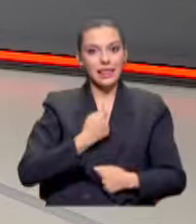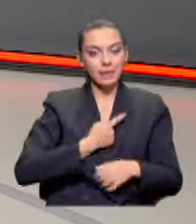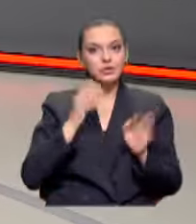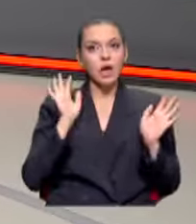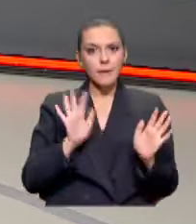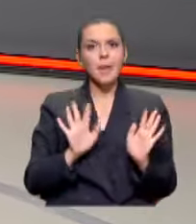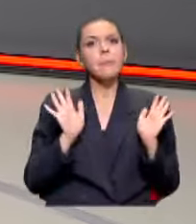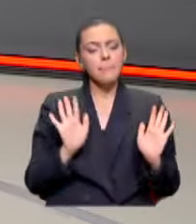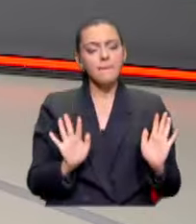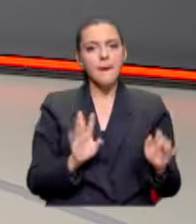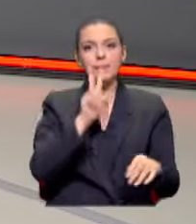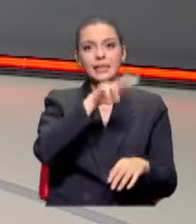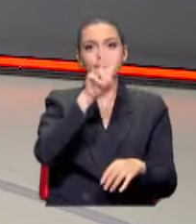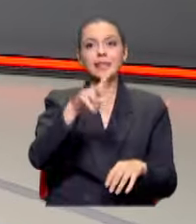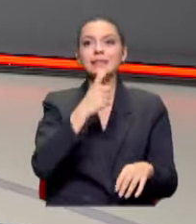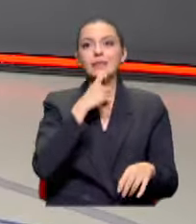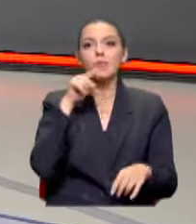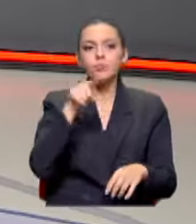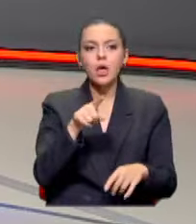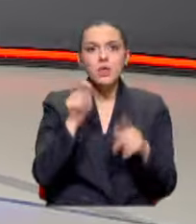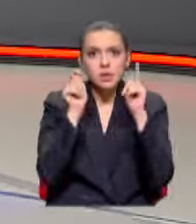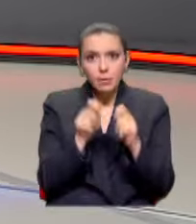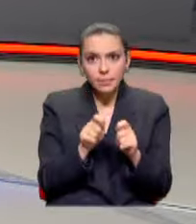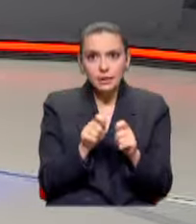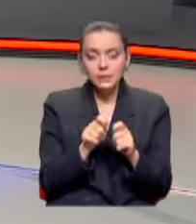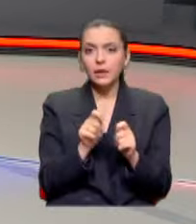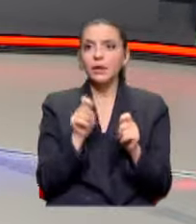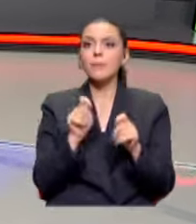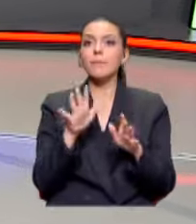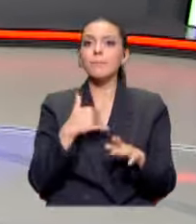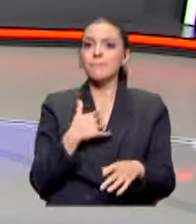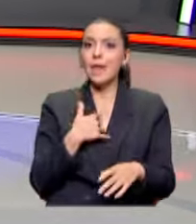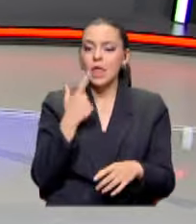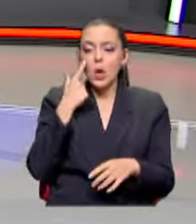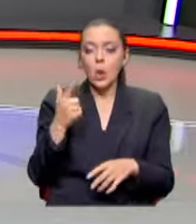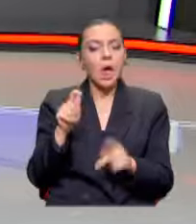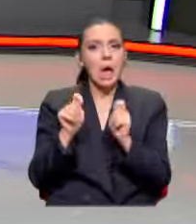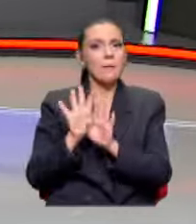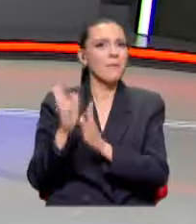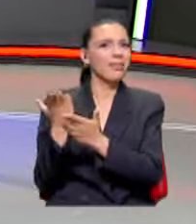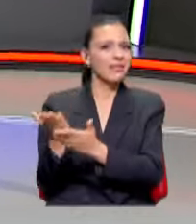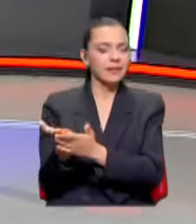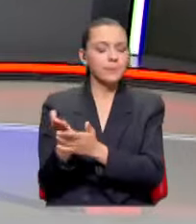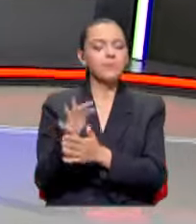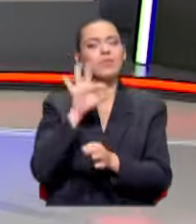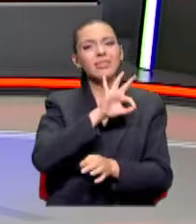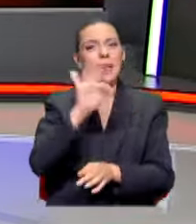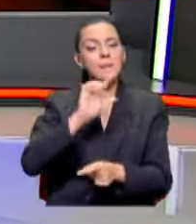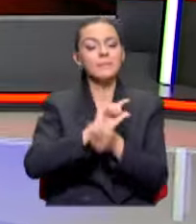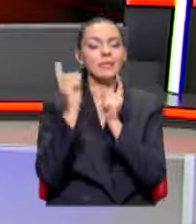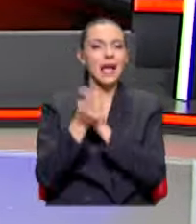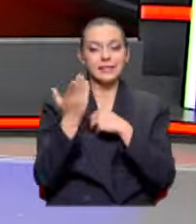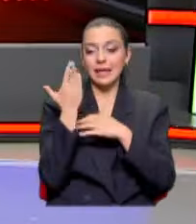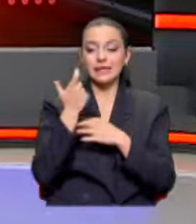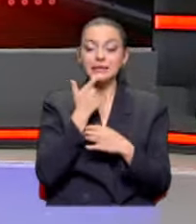buluşturmayı dilemişti. Peki 22 yılda bunu becerebildim, bunu yapabildi mi? Bana kalırsa yapamadı. Tam aksine geçtiğimiz